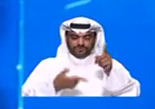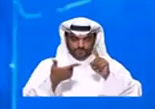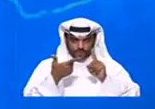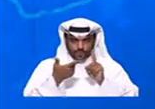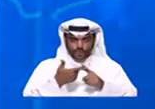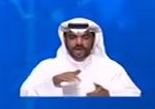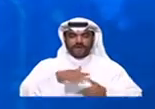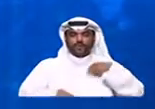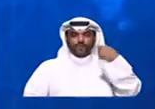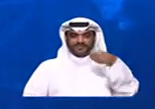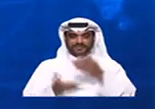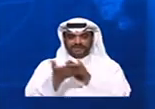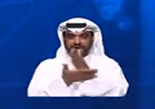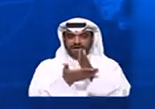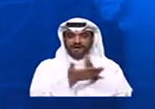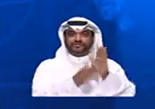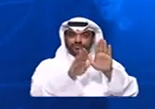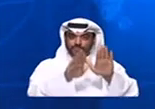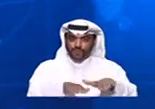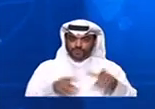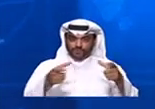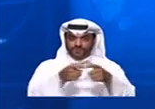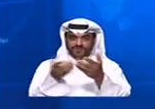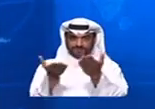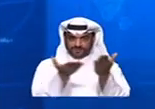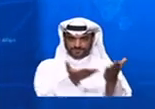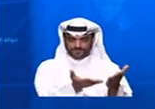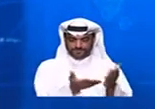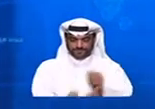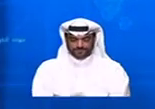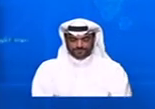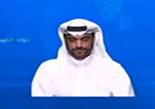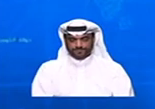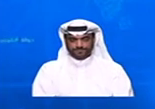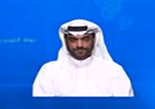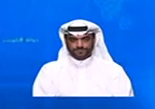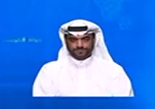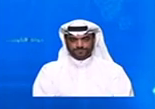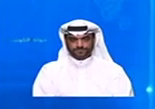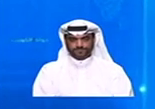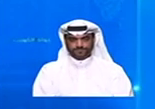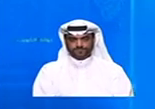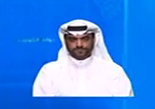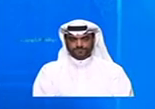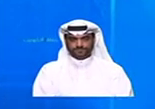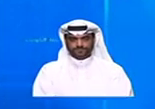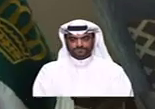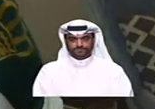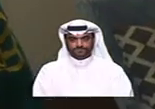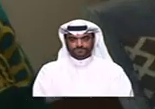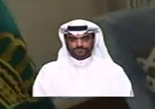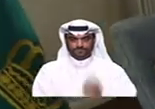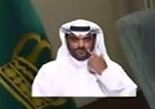الصباح ونائب رئيس مجلس الوزراء وزير الخارجية الشيخ صباح الخالد الحمد الصباح.